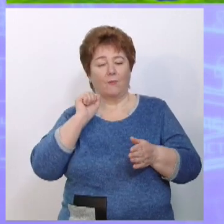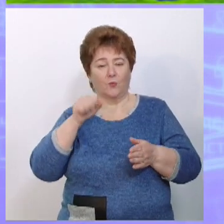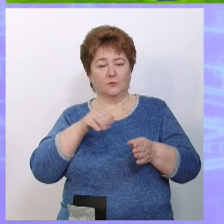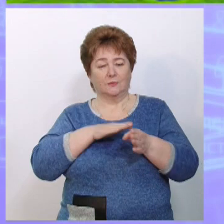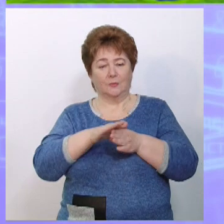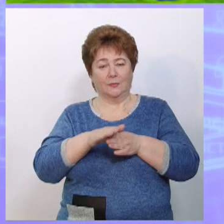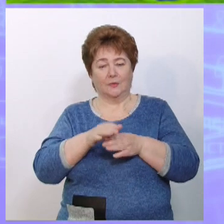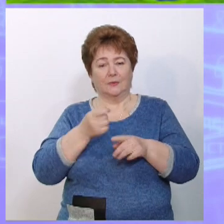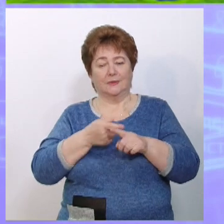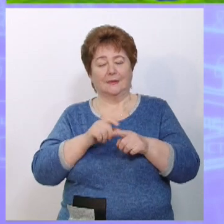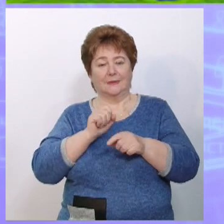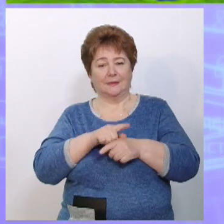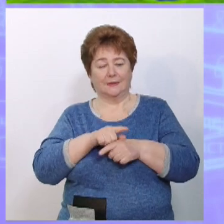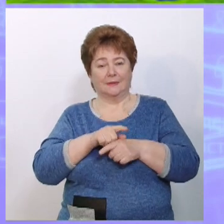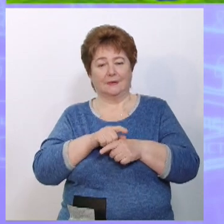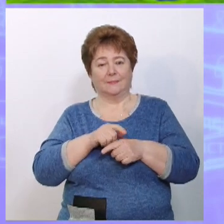вами?